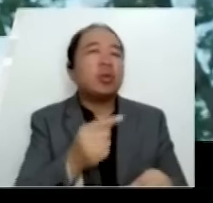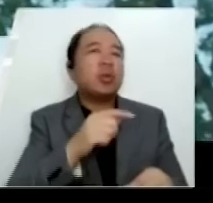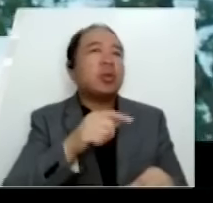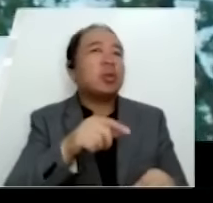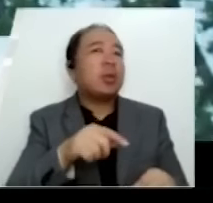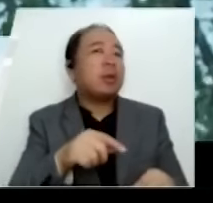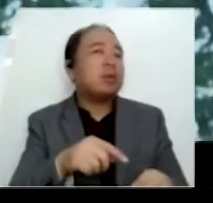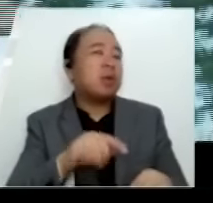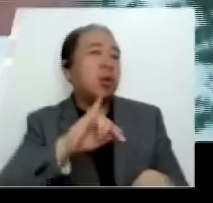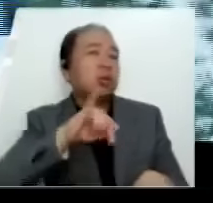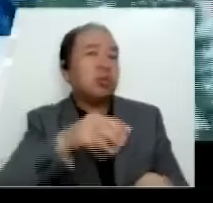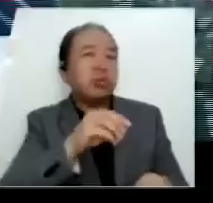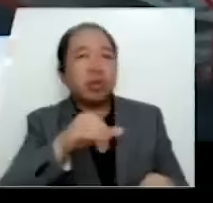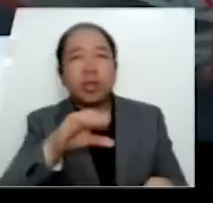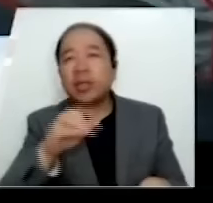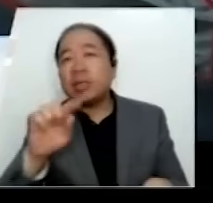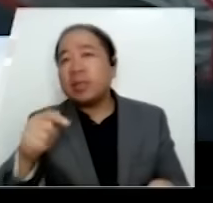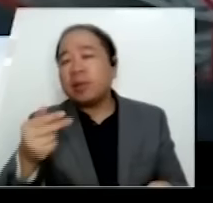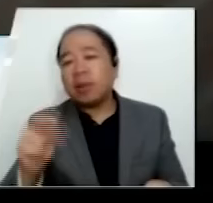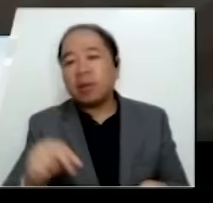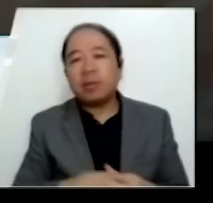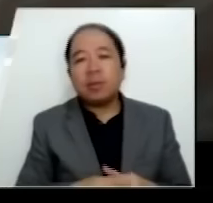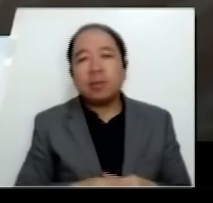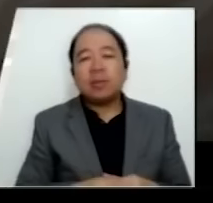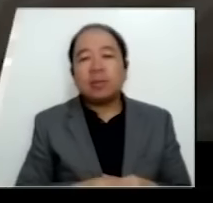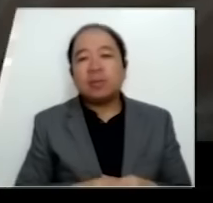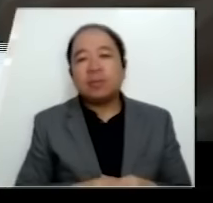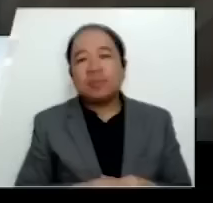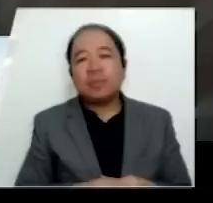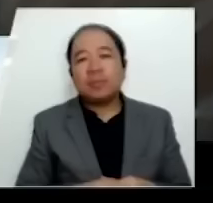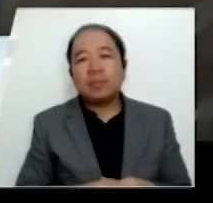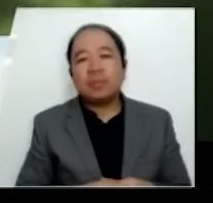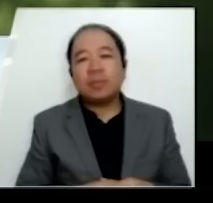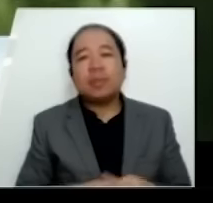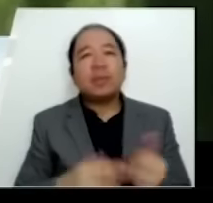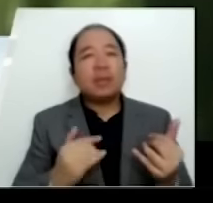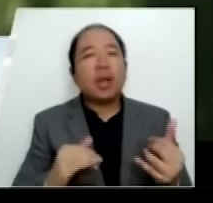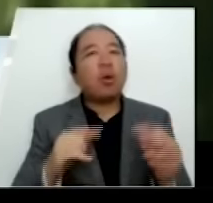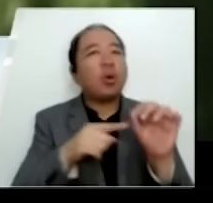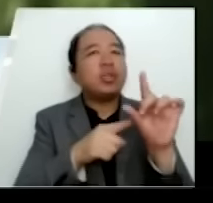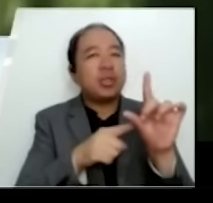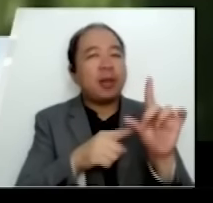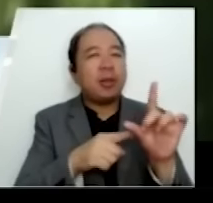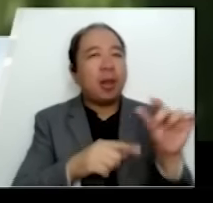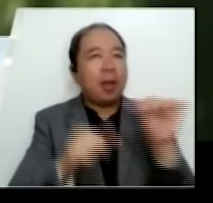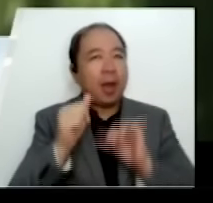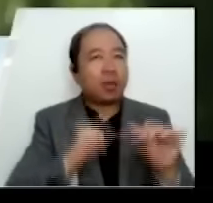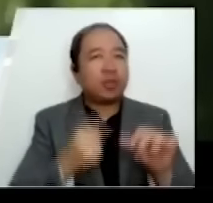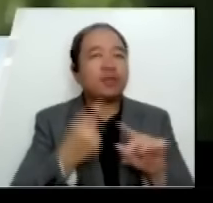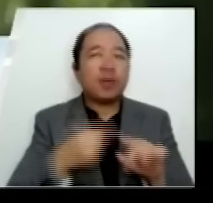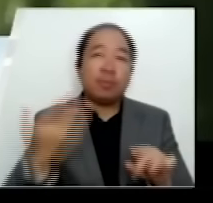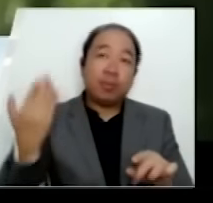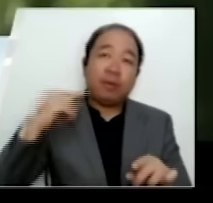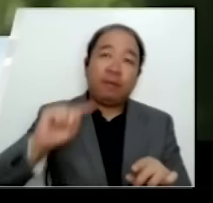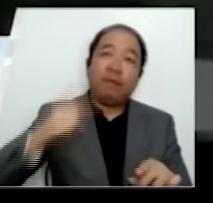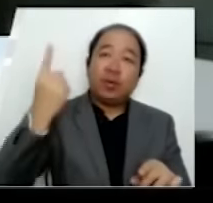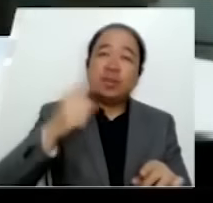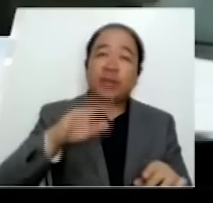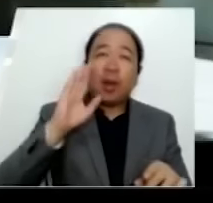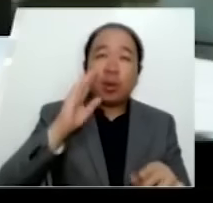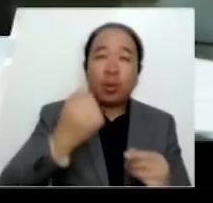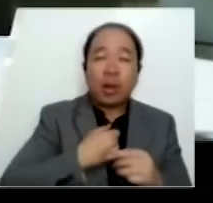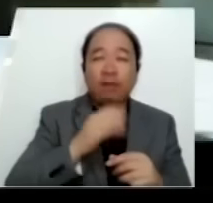GMA Pictures come together to... Bukod sa OG cast mula sa naunang Hello Love Goodbye, ipinakilala na rin ang